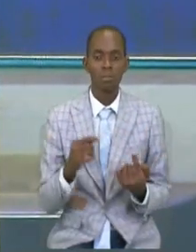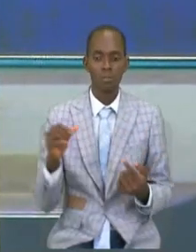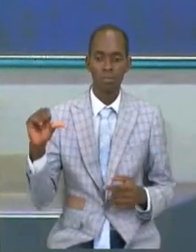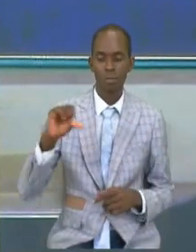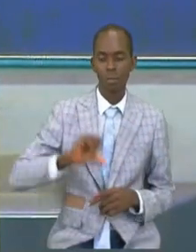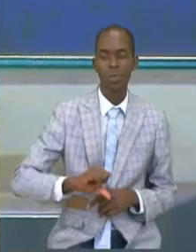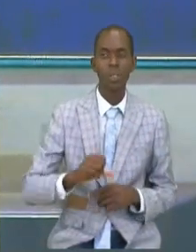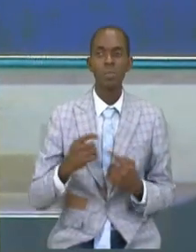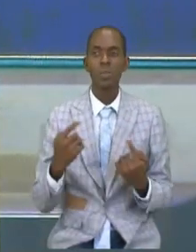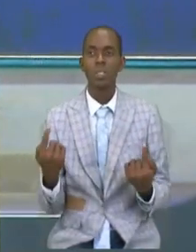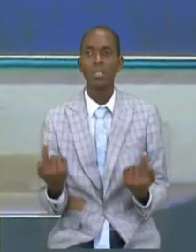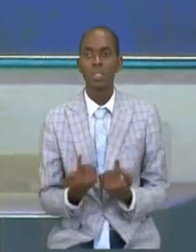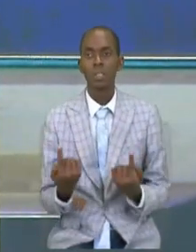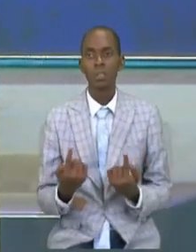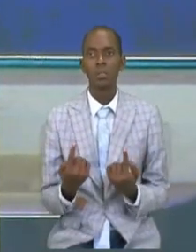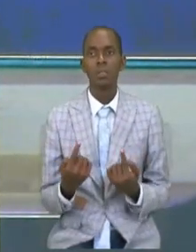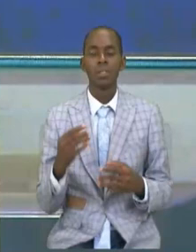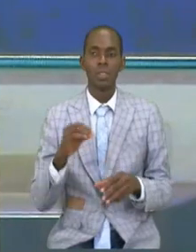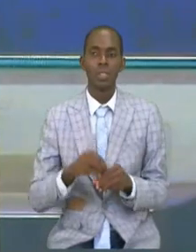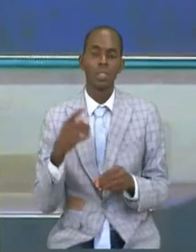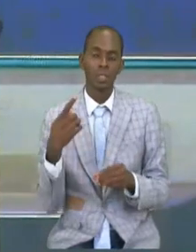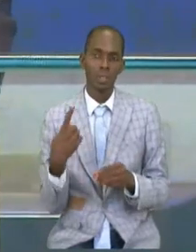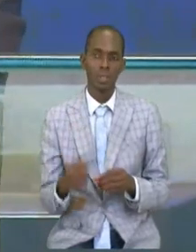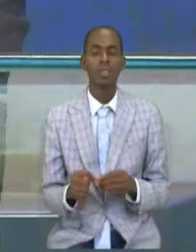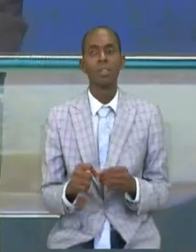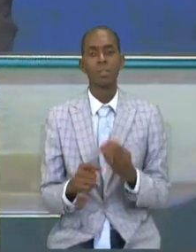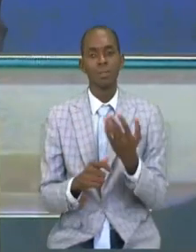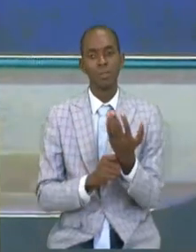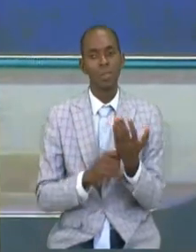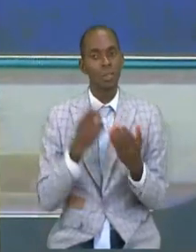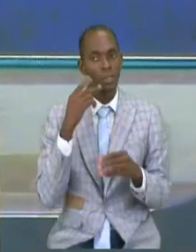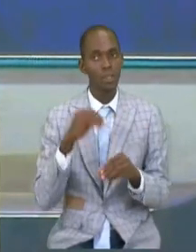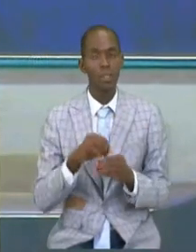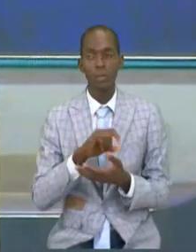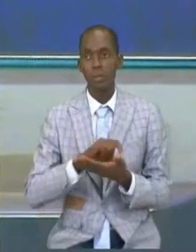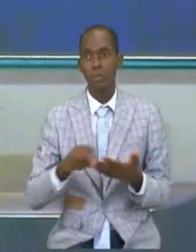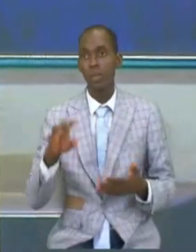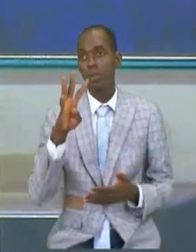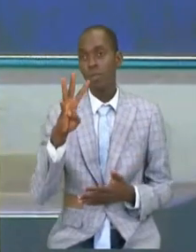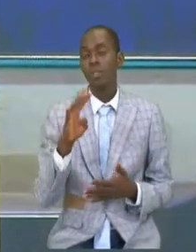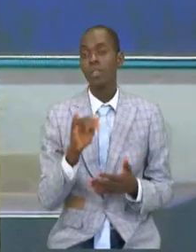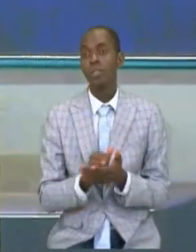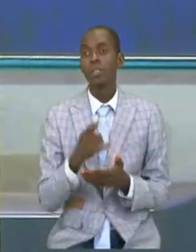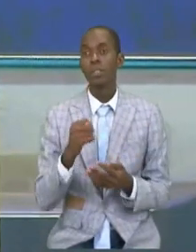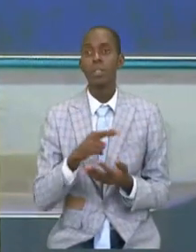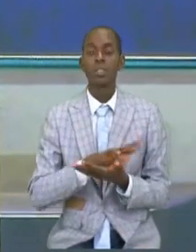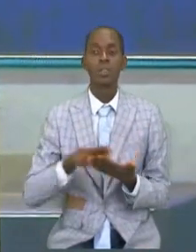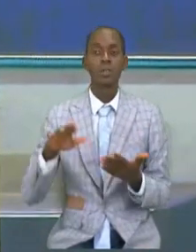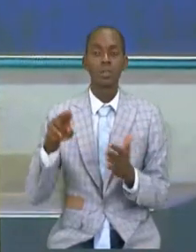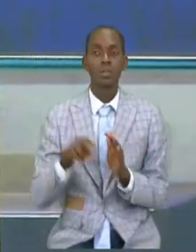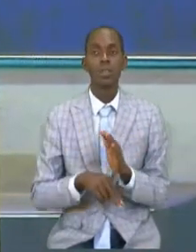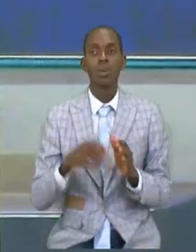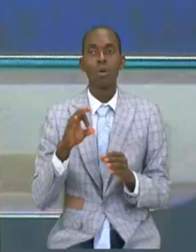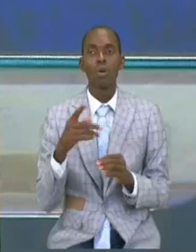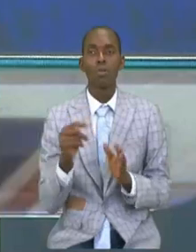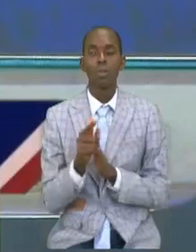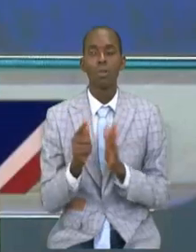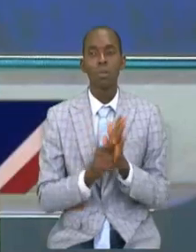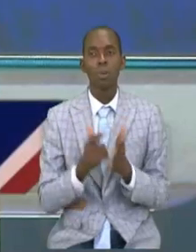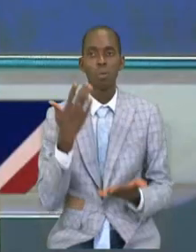fils dans une chair semblable à celle du péché. Verset 4. Et cela afin que